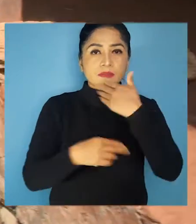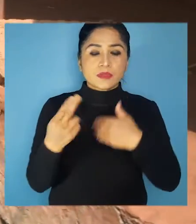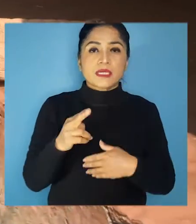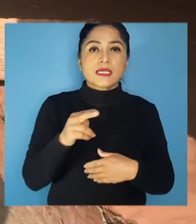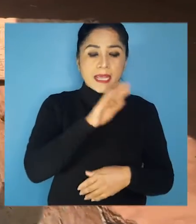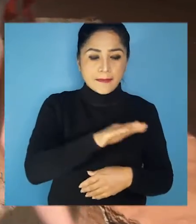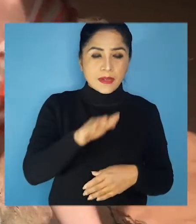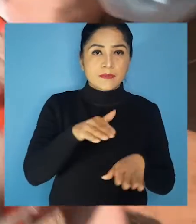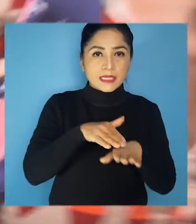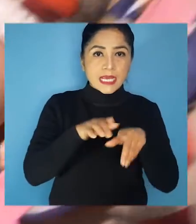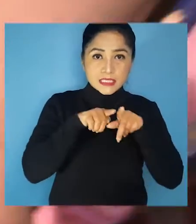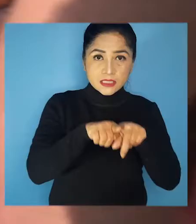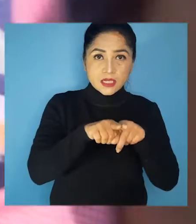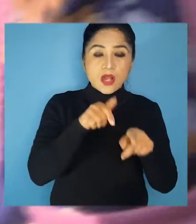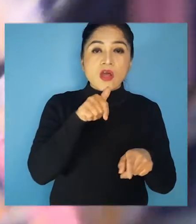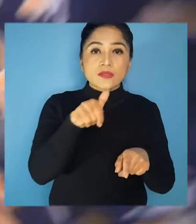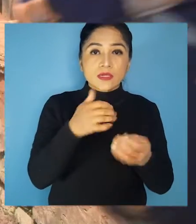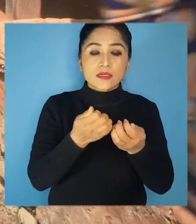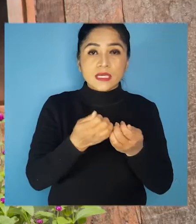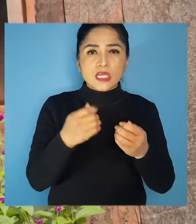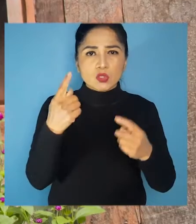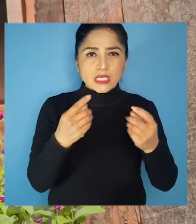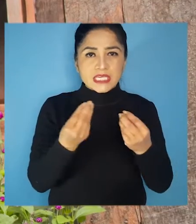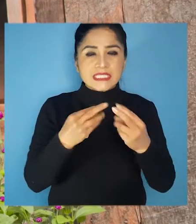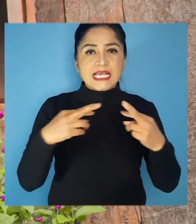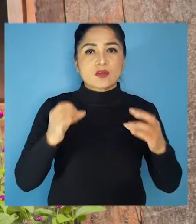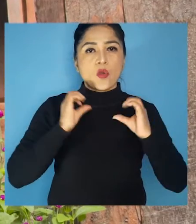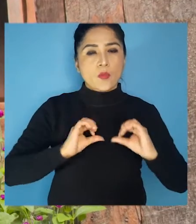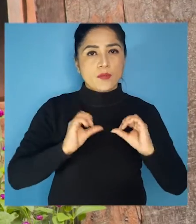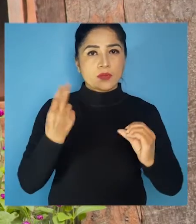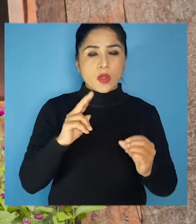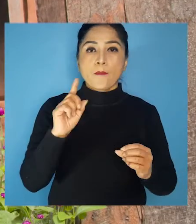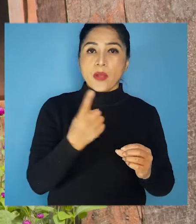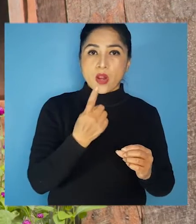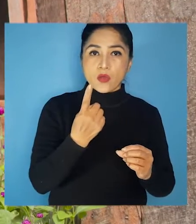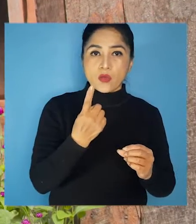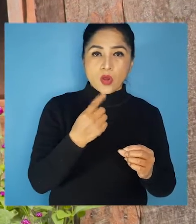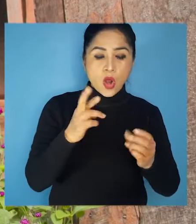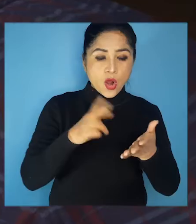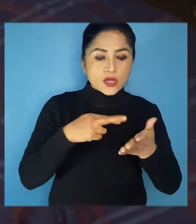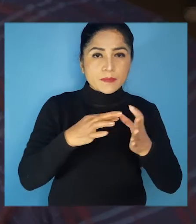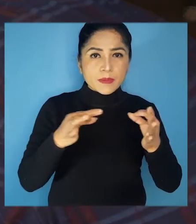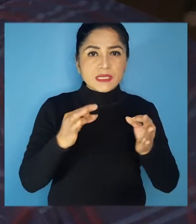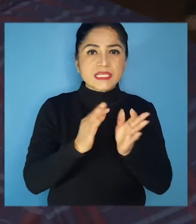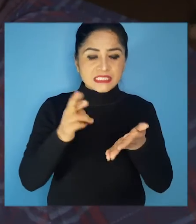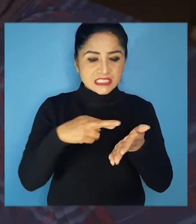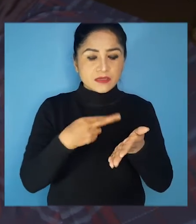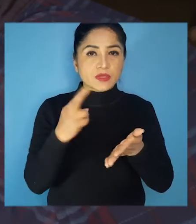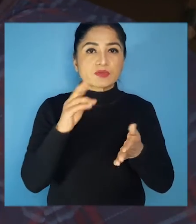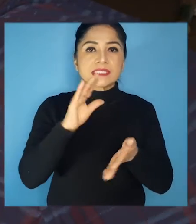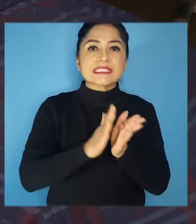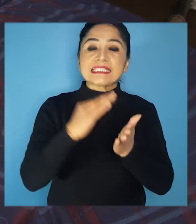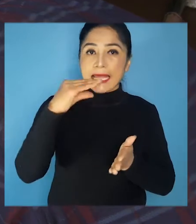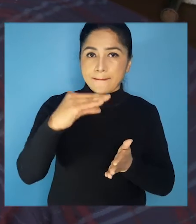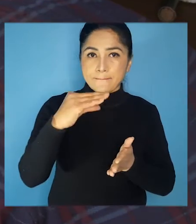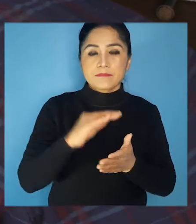अपाङ्गता भएका बालबालिकासँग अन्तर्वार्ताका लागि हामीले केही साधनको प्रयोग गर्यौँ। पहिलो थियो रङ्गी चङ्गी चित्र भएको किताब,